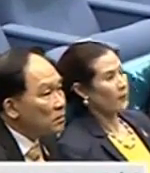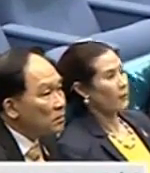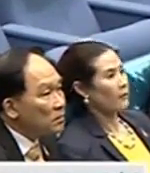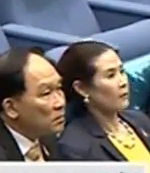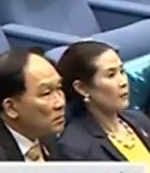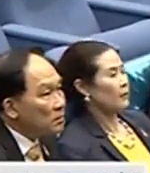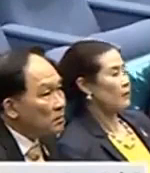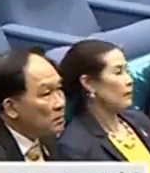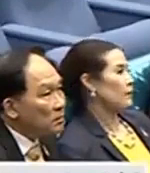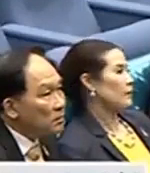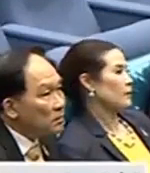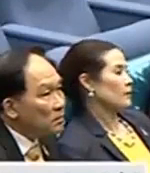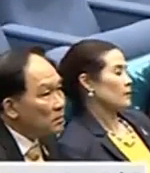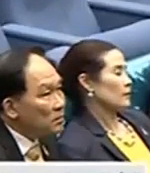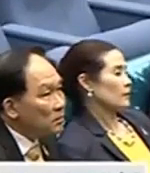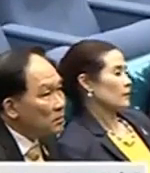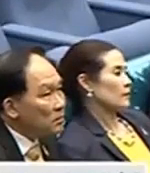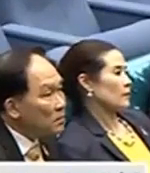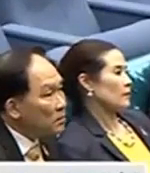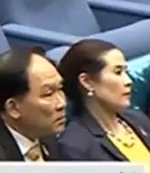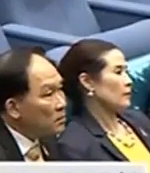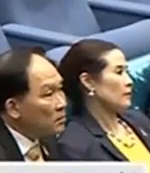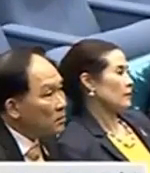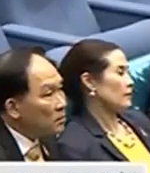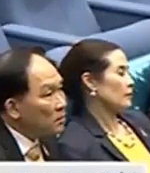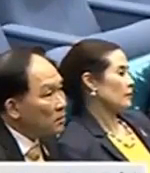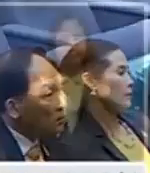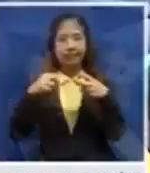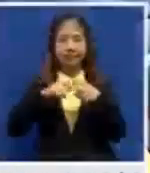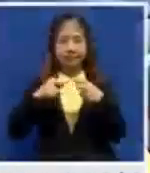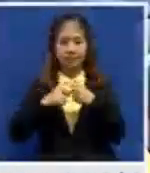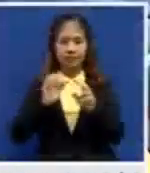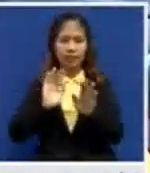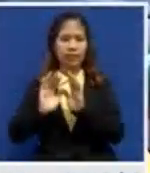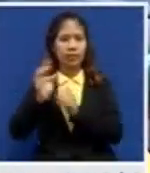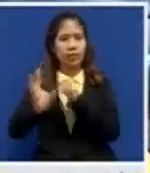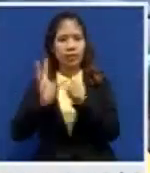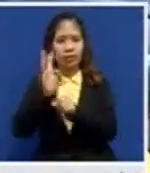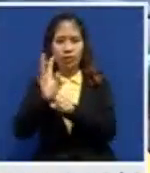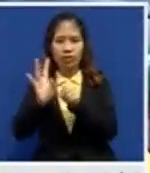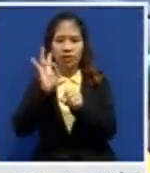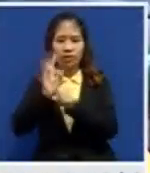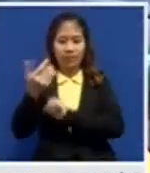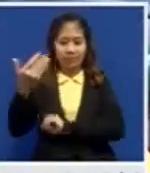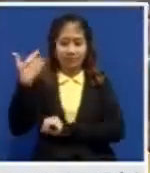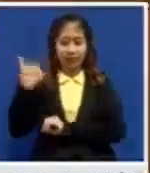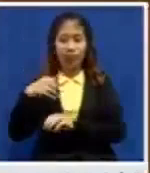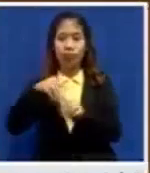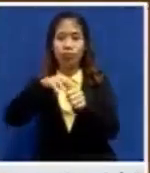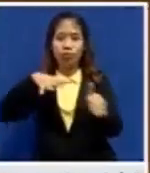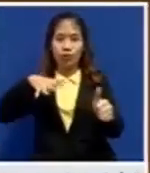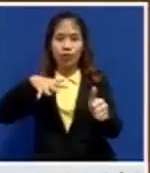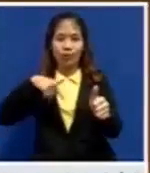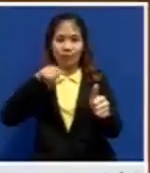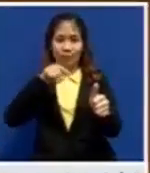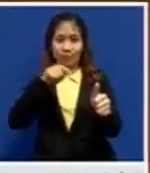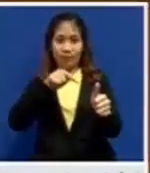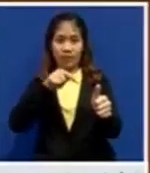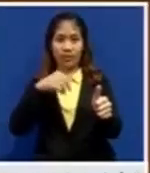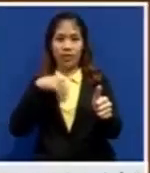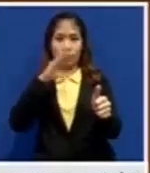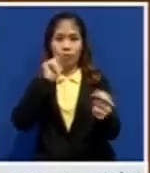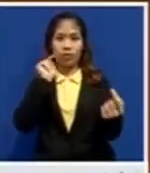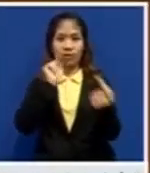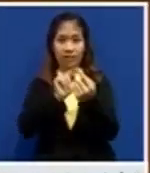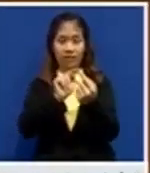CIMVตอนที่ประเทศไทยมีปัญหานะท่านฮะประมาณ 6-7 ปีที่แล้วเนี่ยผู้นำบางประเทศยกผมพูดได้เลยว่าท่านฮุน